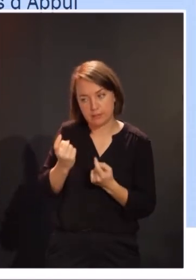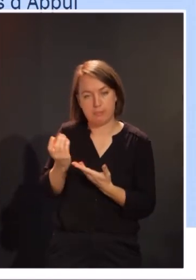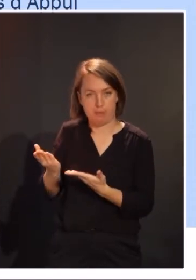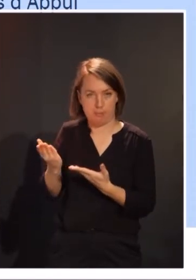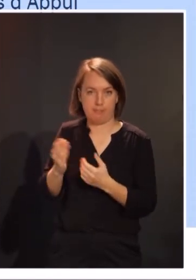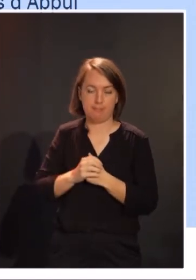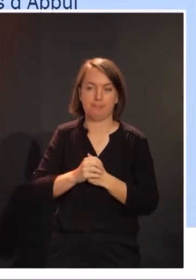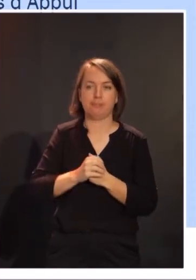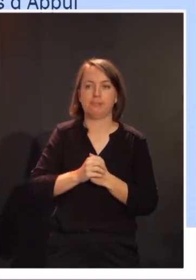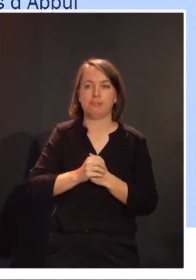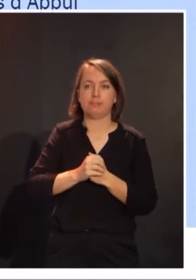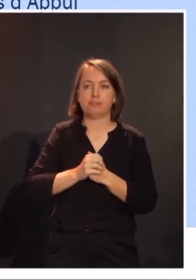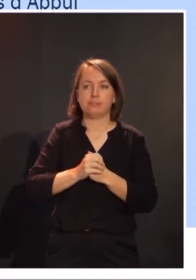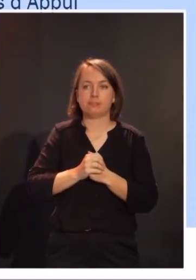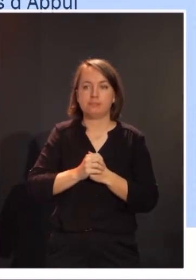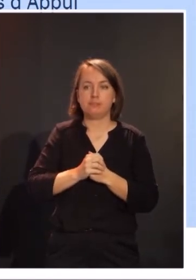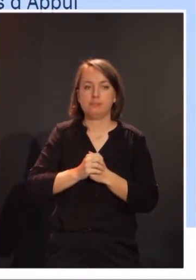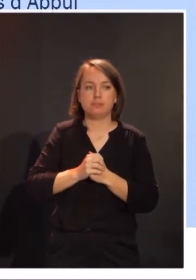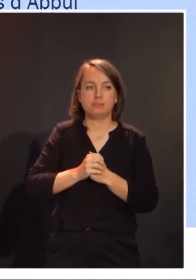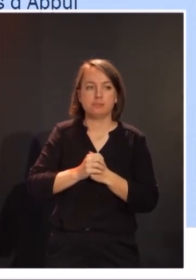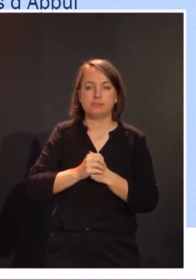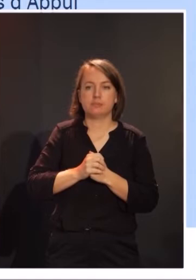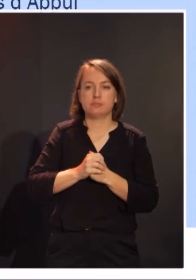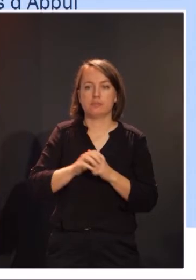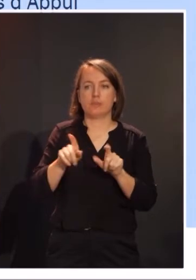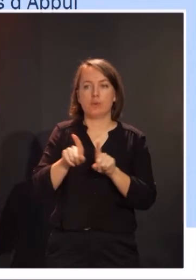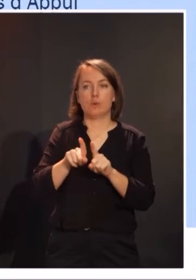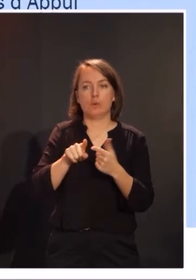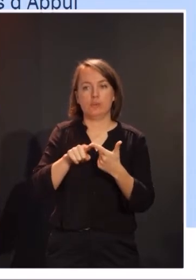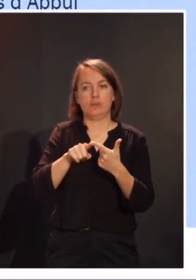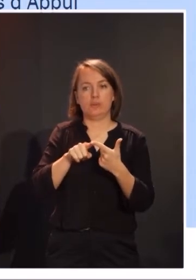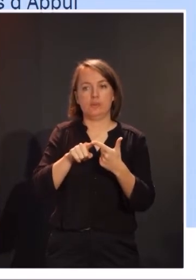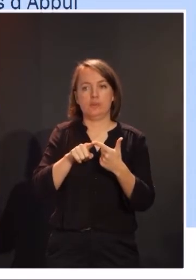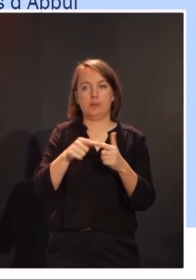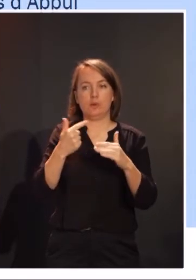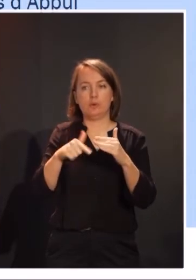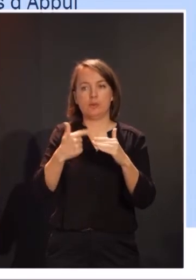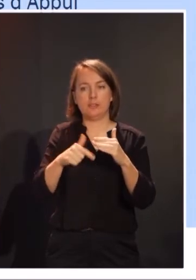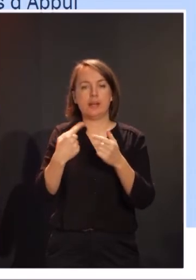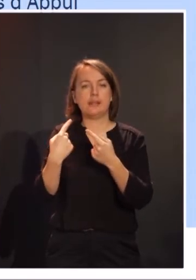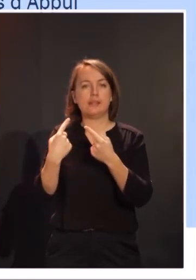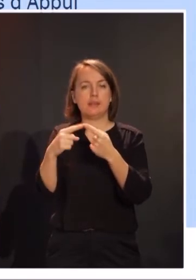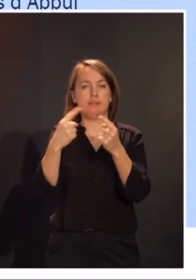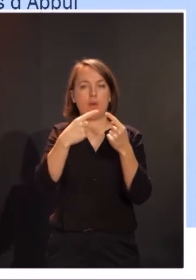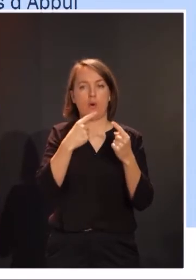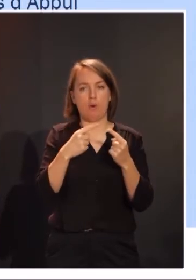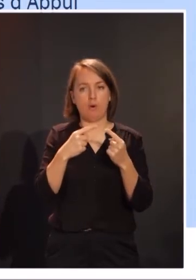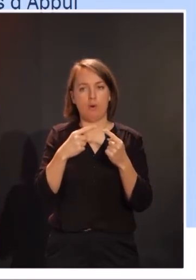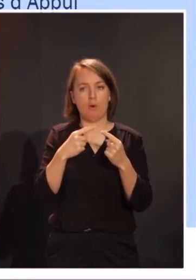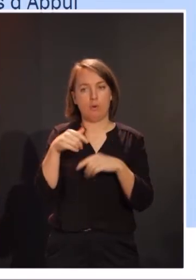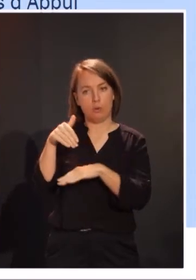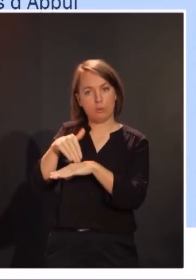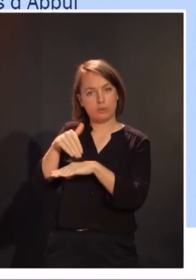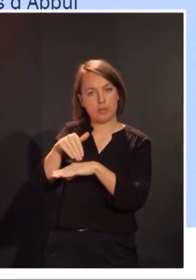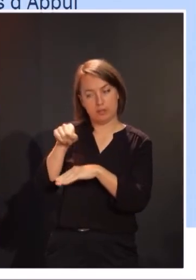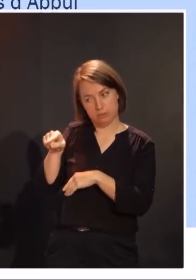de prendre un temps pour bien l'accompagner dans la prise en main des différents logiciels préconisés, même si l'iPad présente un intérêt parce qu'il